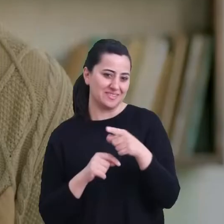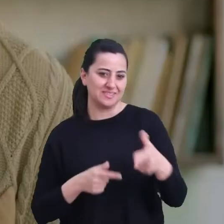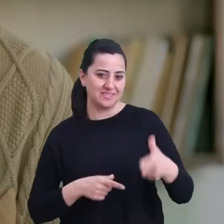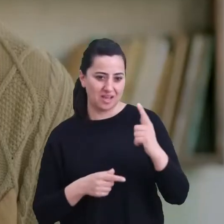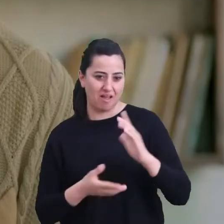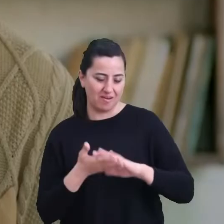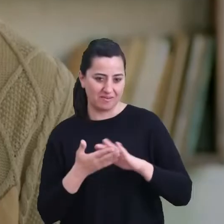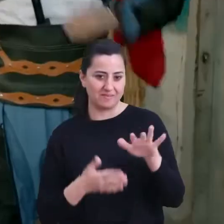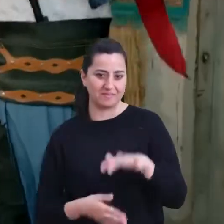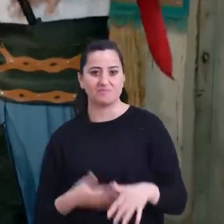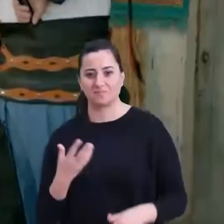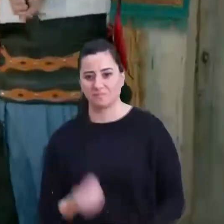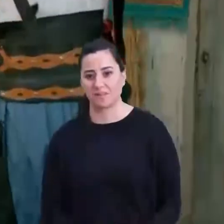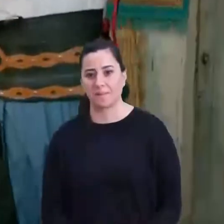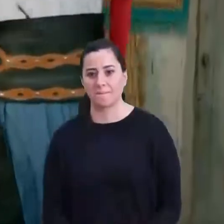arkadaşları. Aynen.